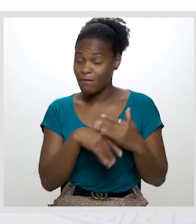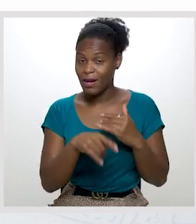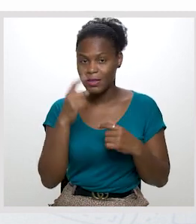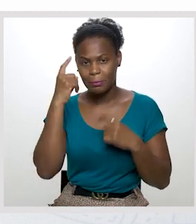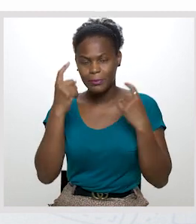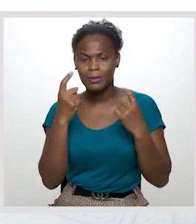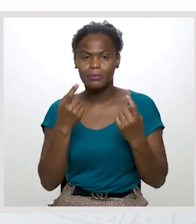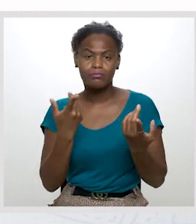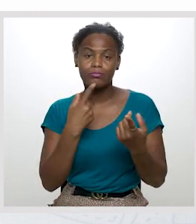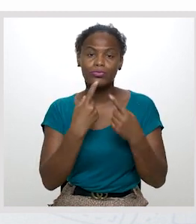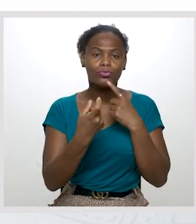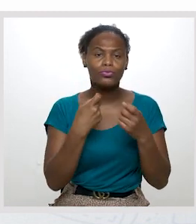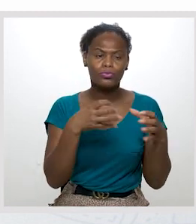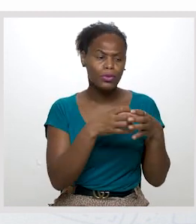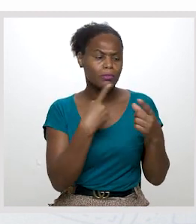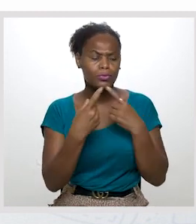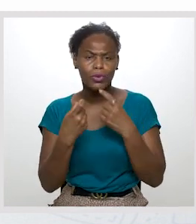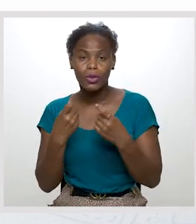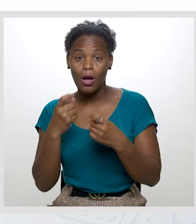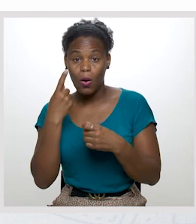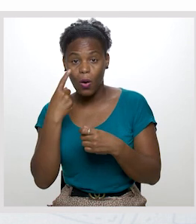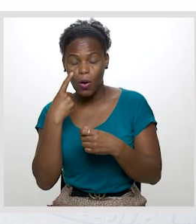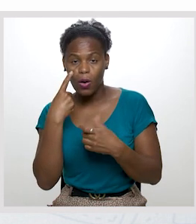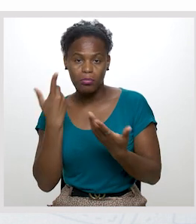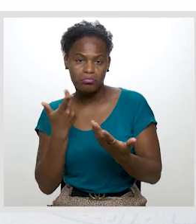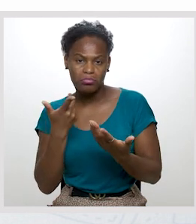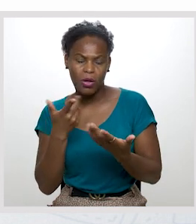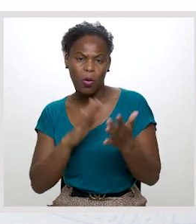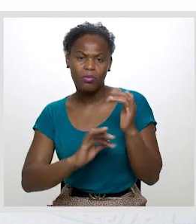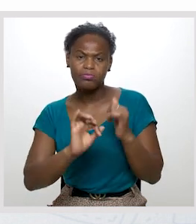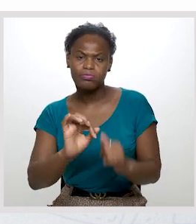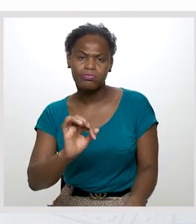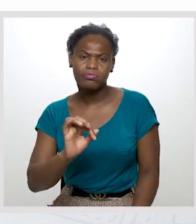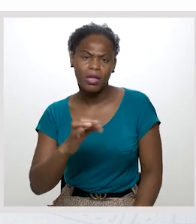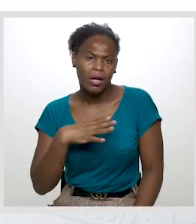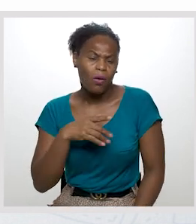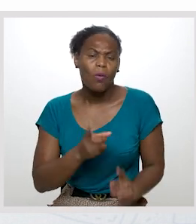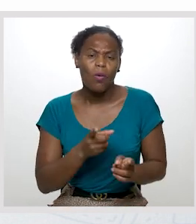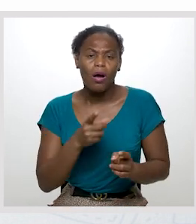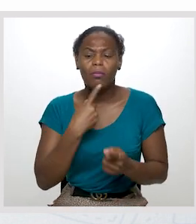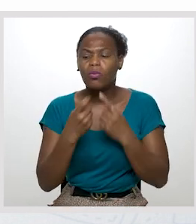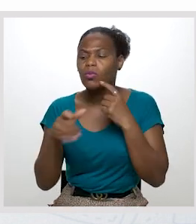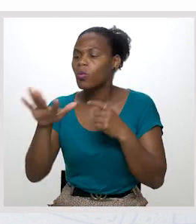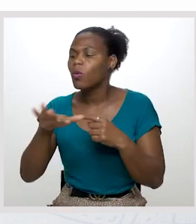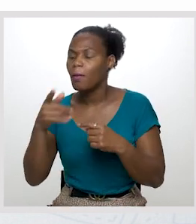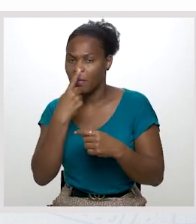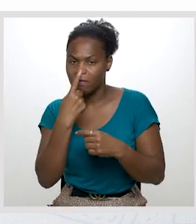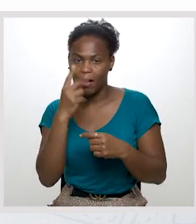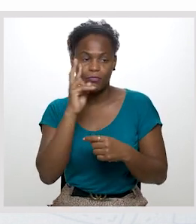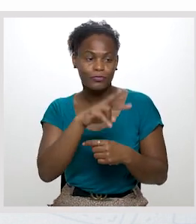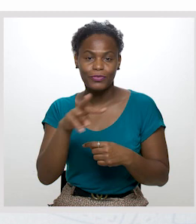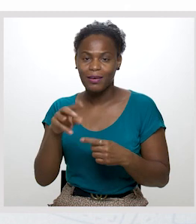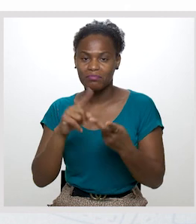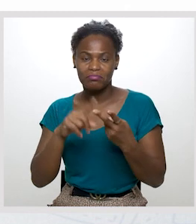cela, imagine un questionnaire pour connaître le souhait de tes collègues. Tu vas demander l'endroit qu'ils